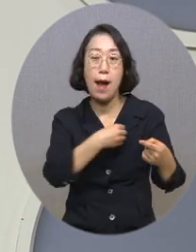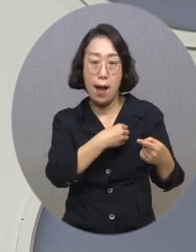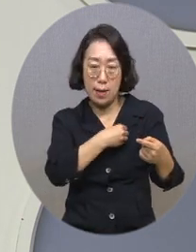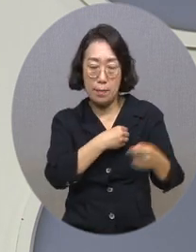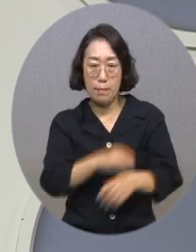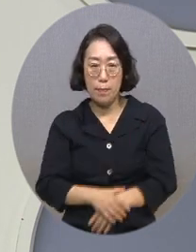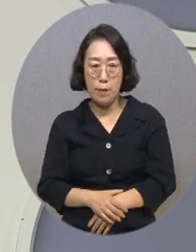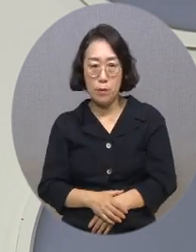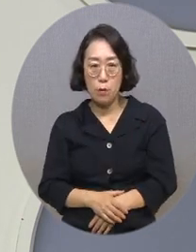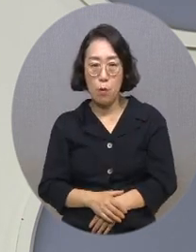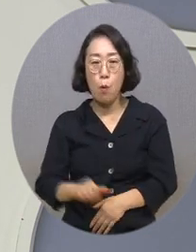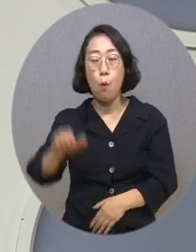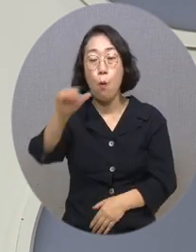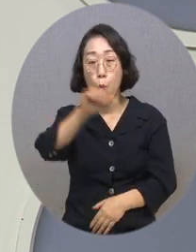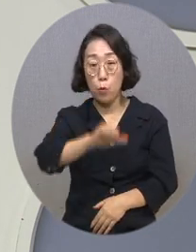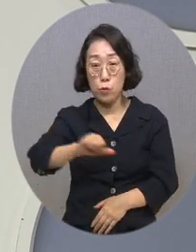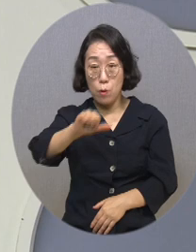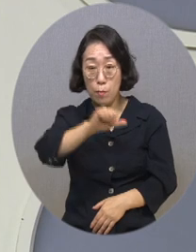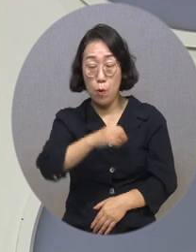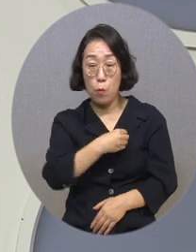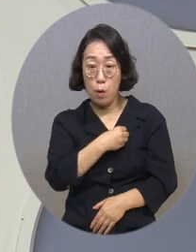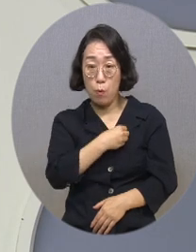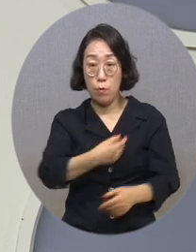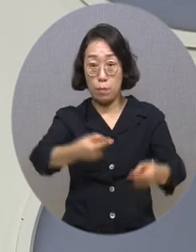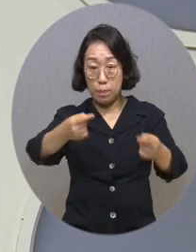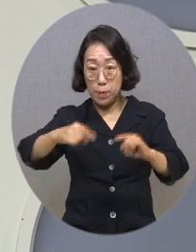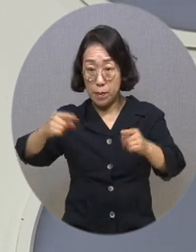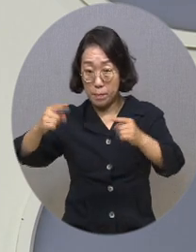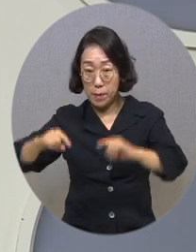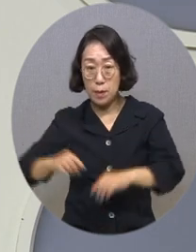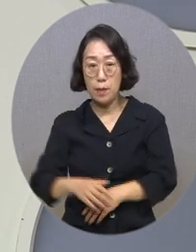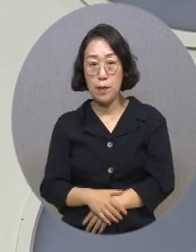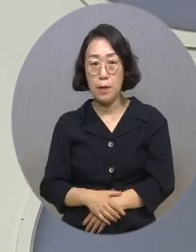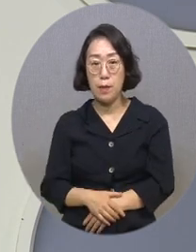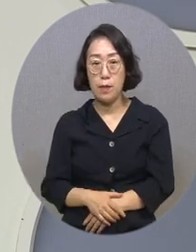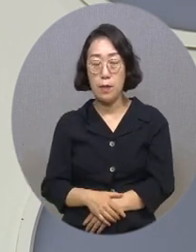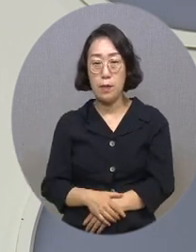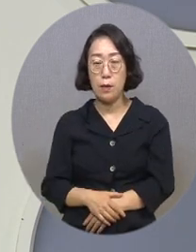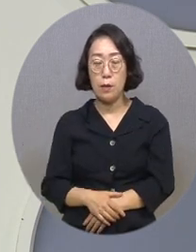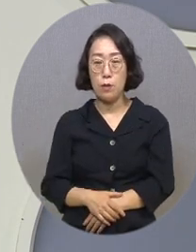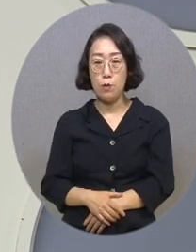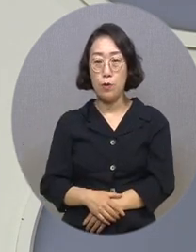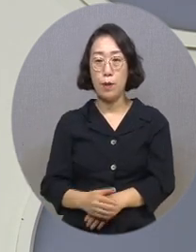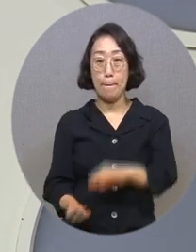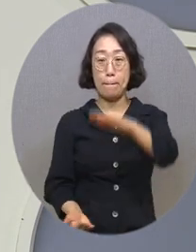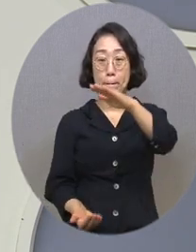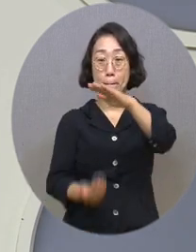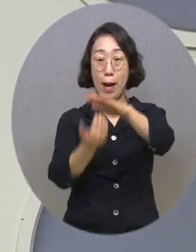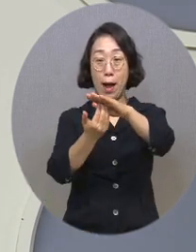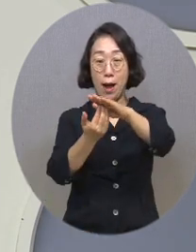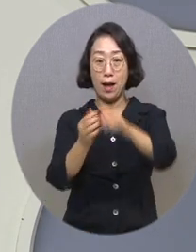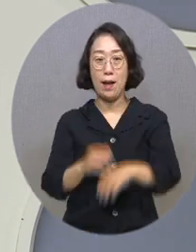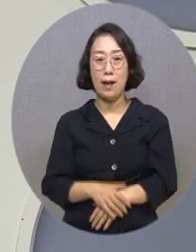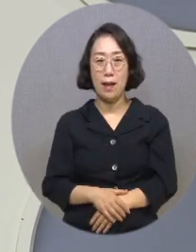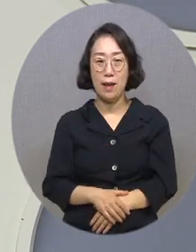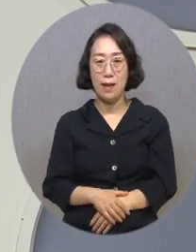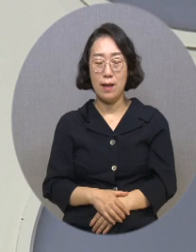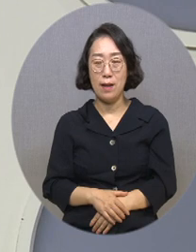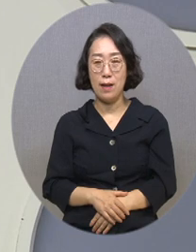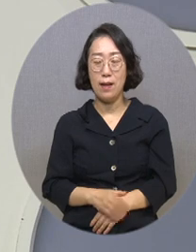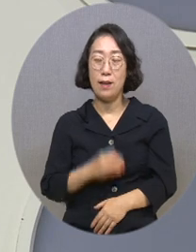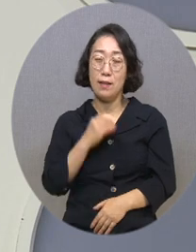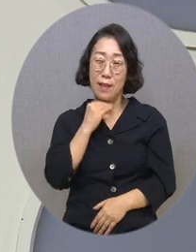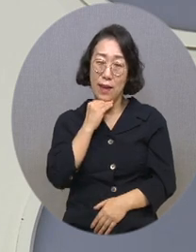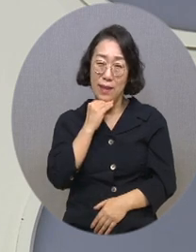페이스북에 5,000명까지가 회원이 들어올 수 있는데 최 뭐 5,000명이라 더 이상 들어오지도 못하고 맨날 대기